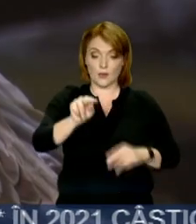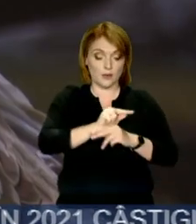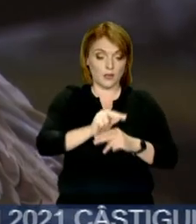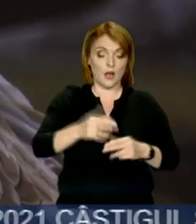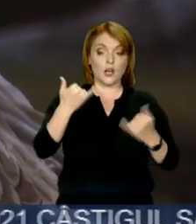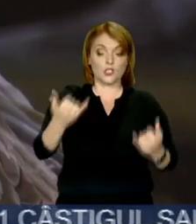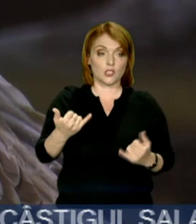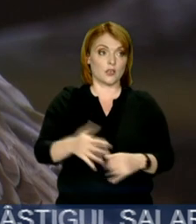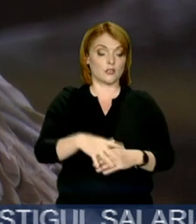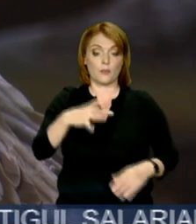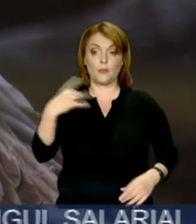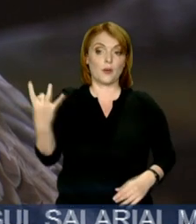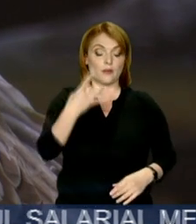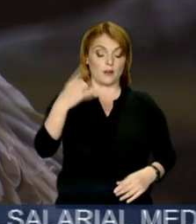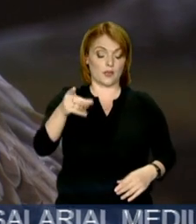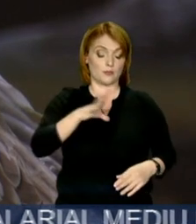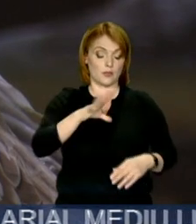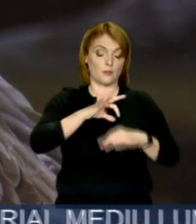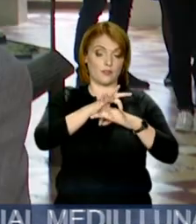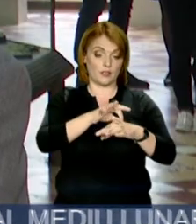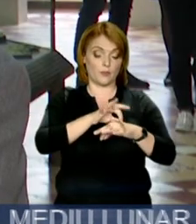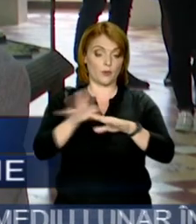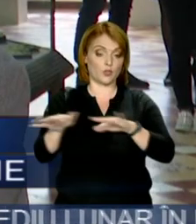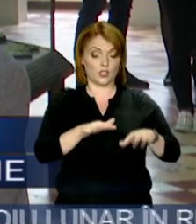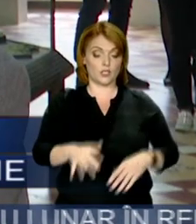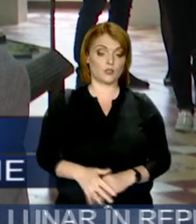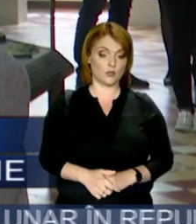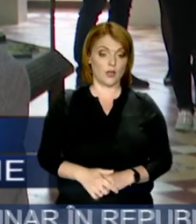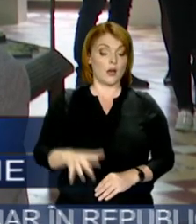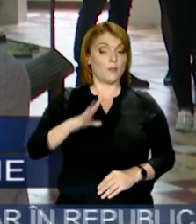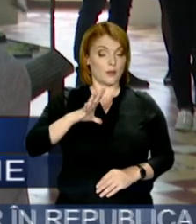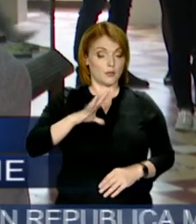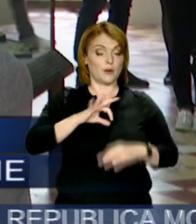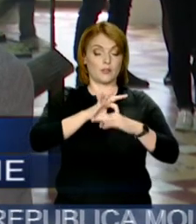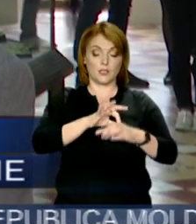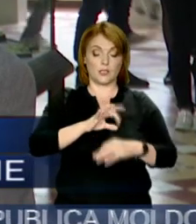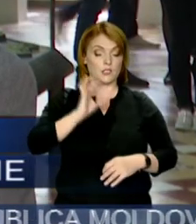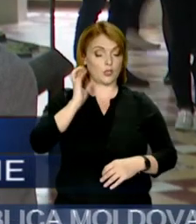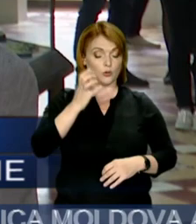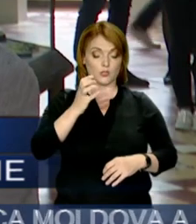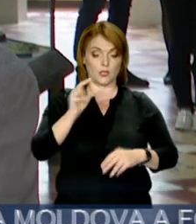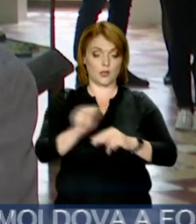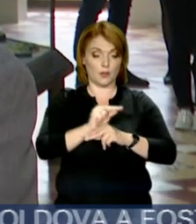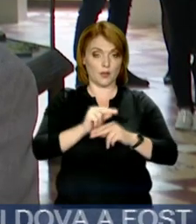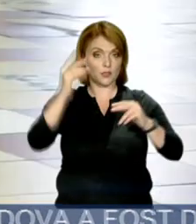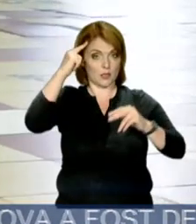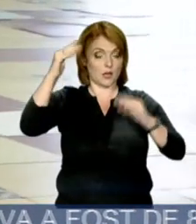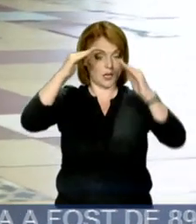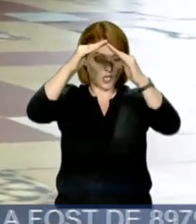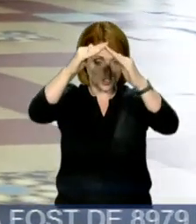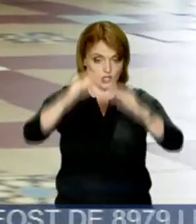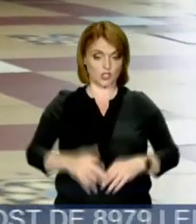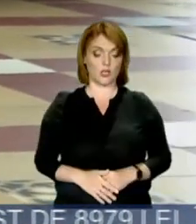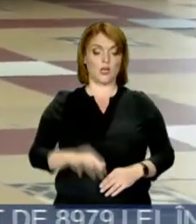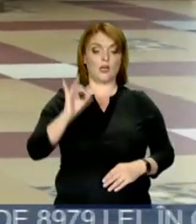trecut printr-un proces de renovare. S-au făcut lucrări serioase la tavanul sălii, am pus în evidență